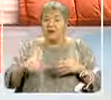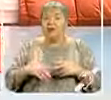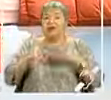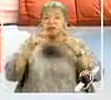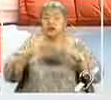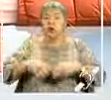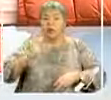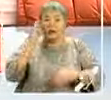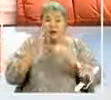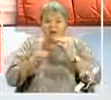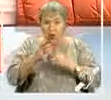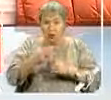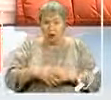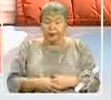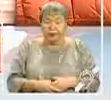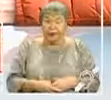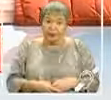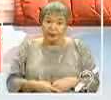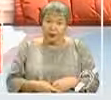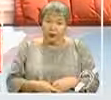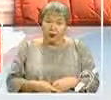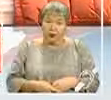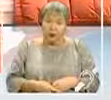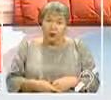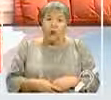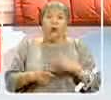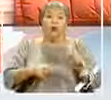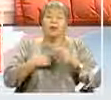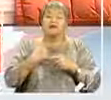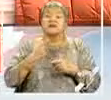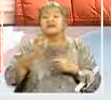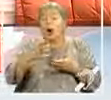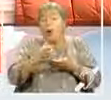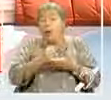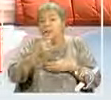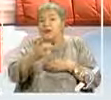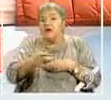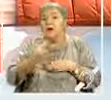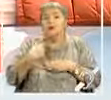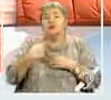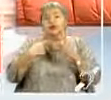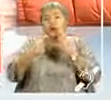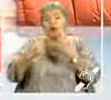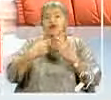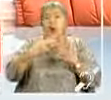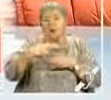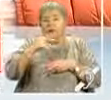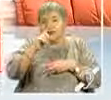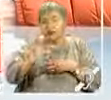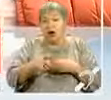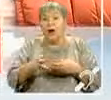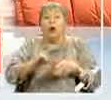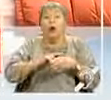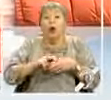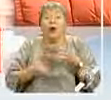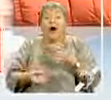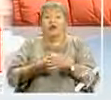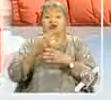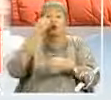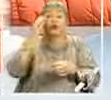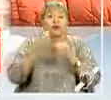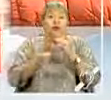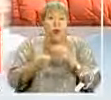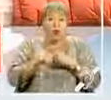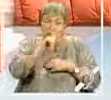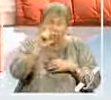incendiul. Vom obține de la dumnealor printr-o corespondență oficială și care au fost cauzele care au condus